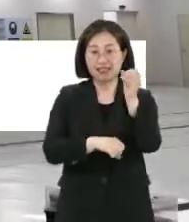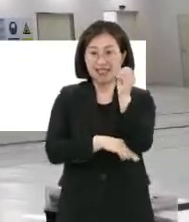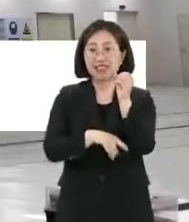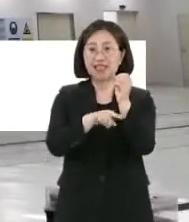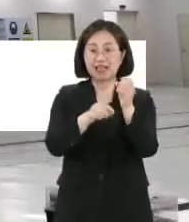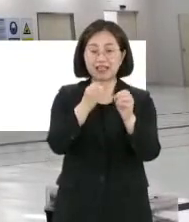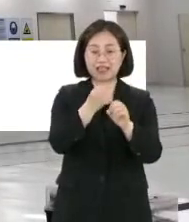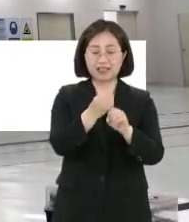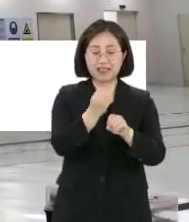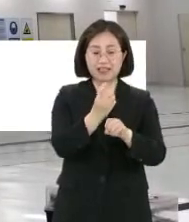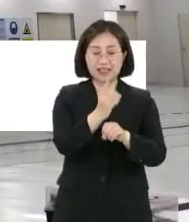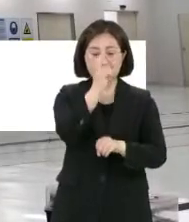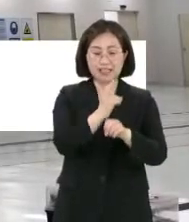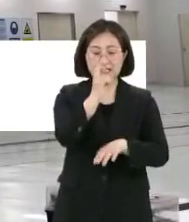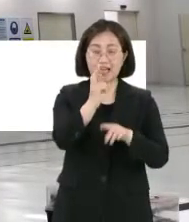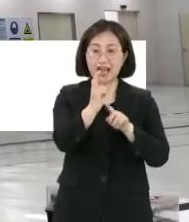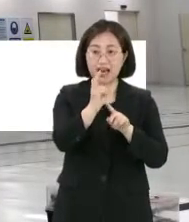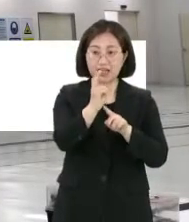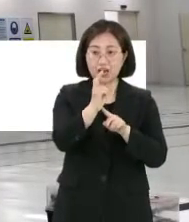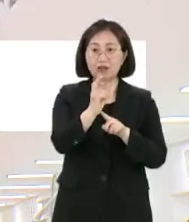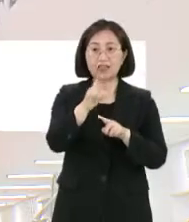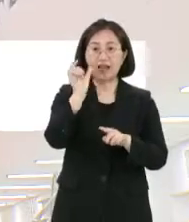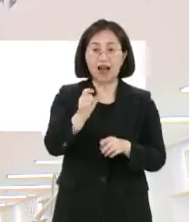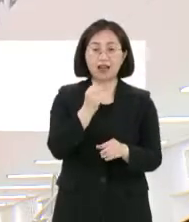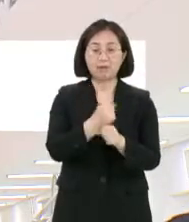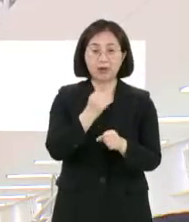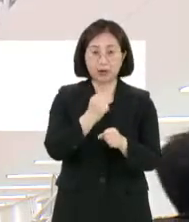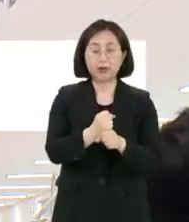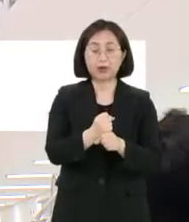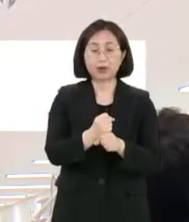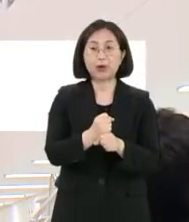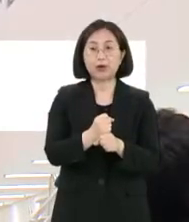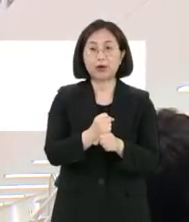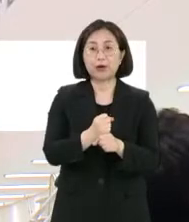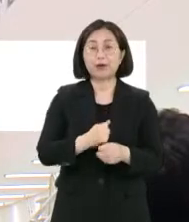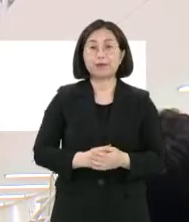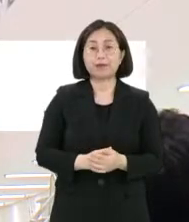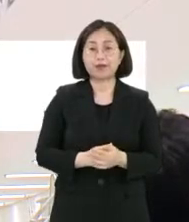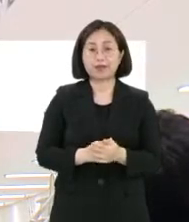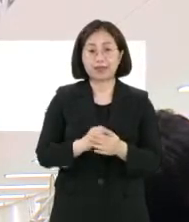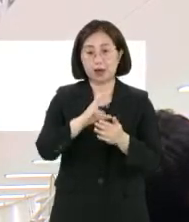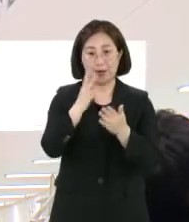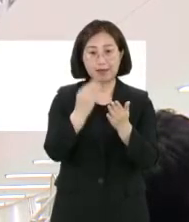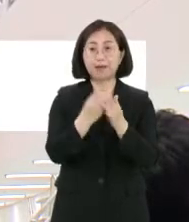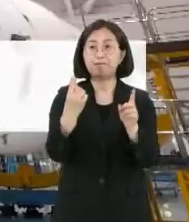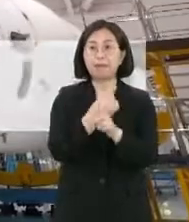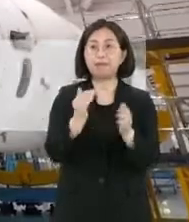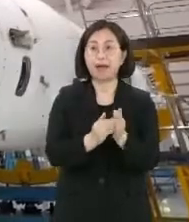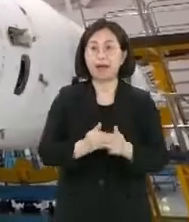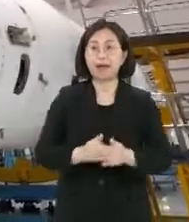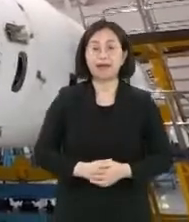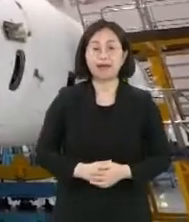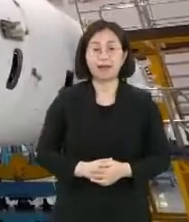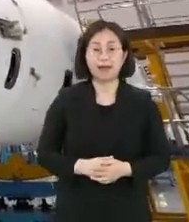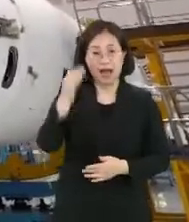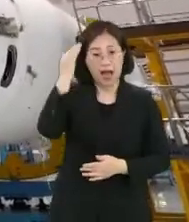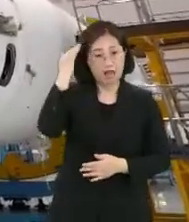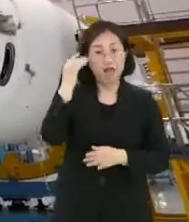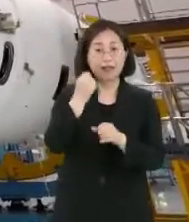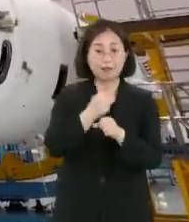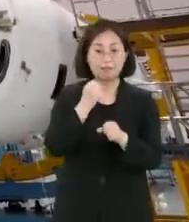상부도 두께를 좀 증가시켜서 현재 산화제 탱크 내부를 다 모두 보완 작업을 완료했습니다.